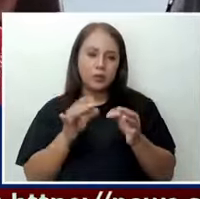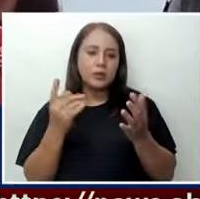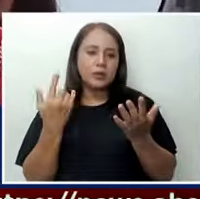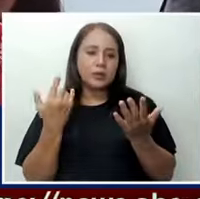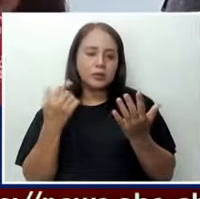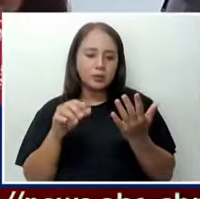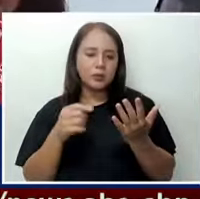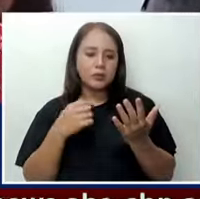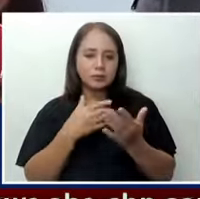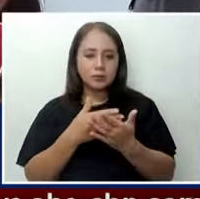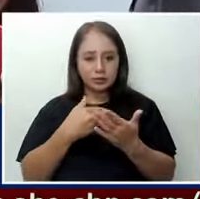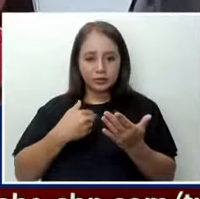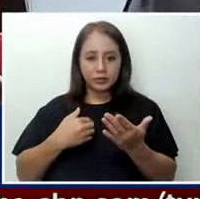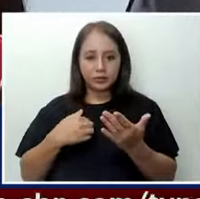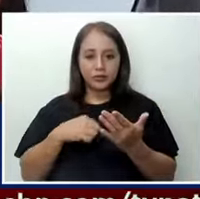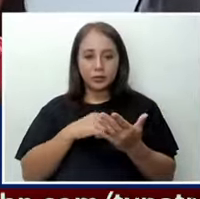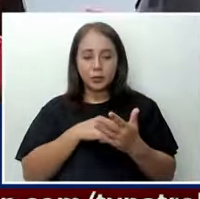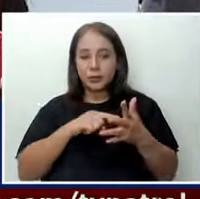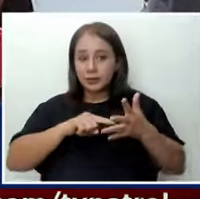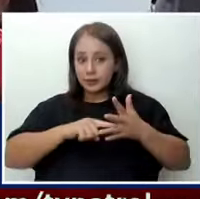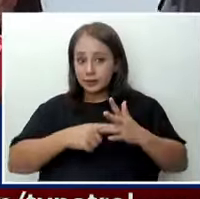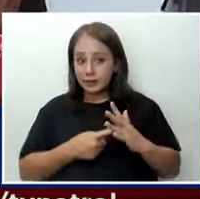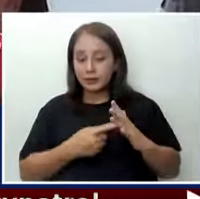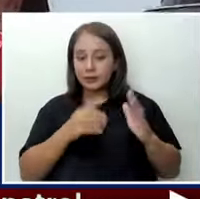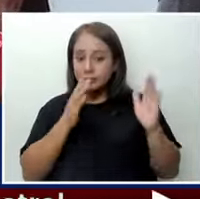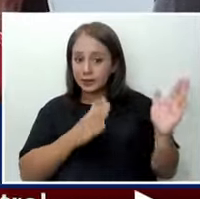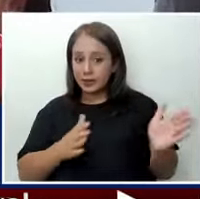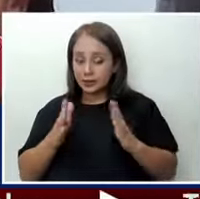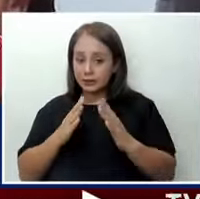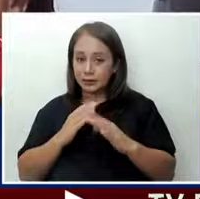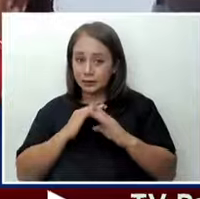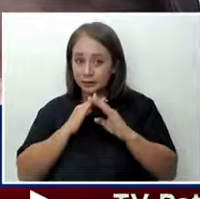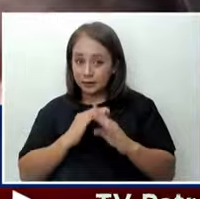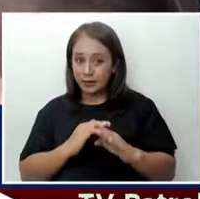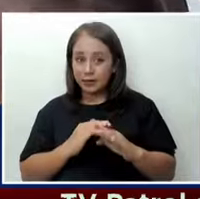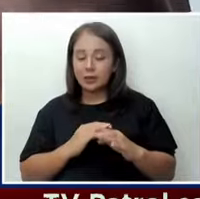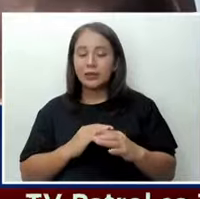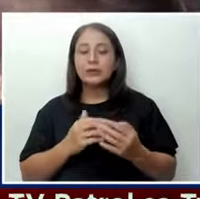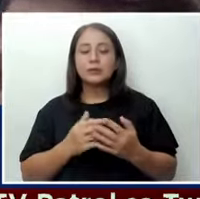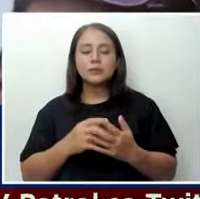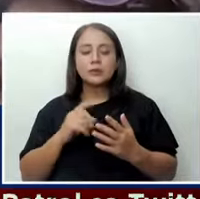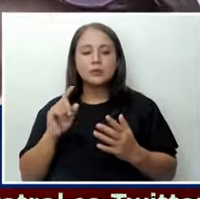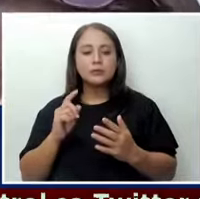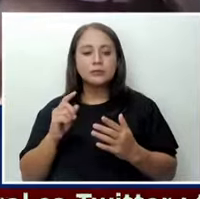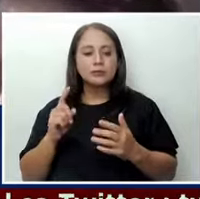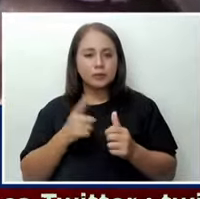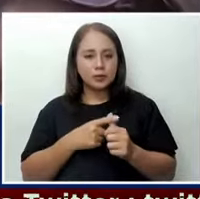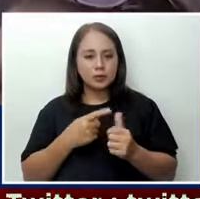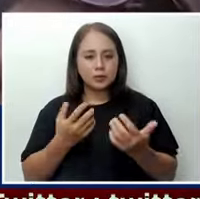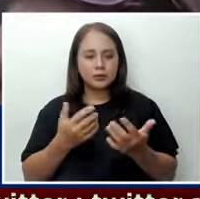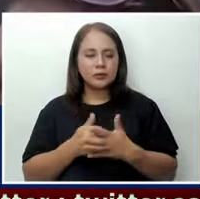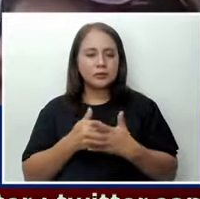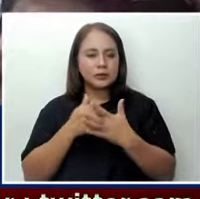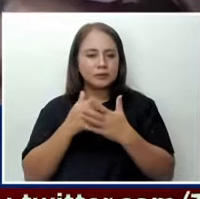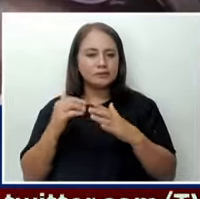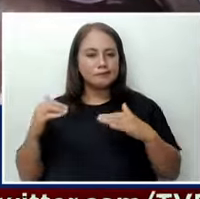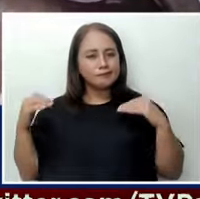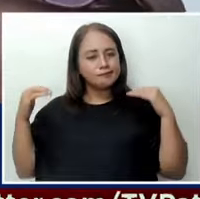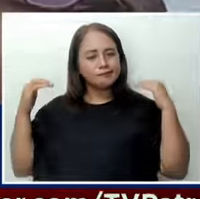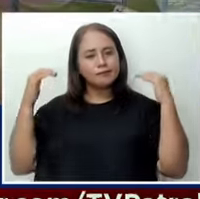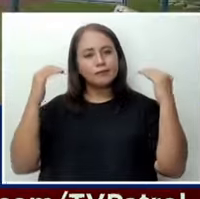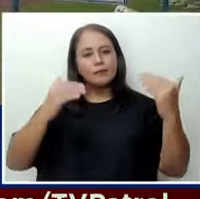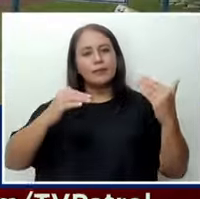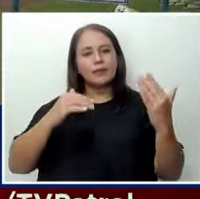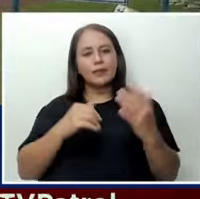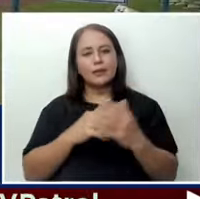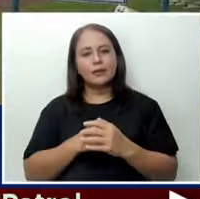Before we even start planning how to defend, yun ang unahin natin. Well, it will just help enhance yung posture